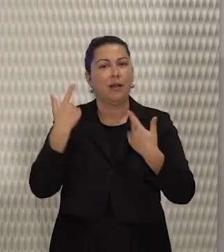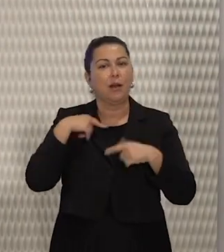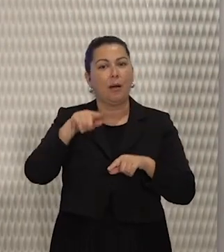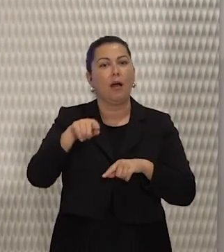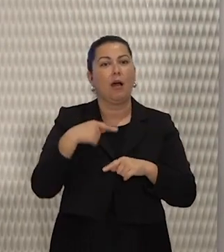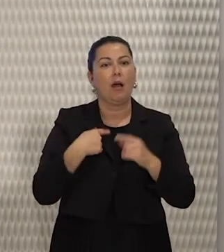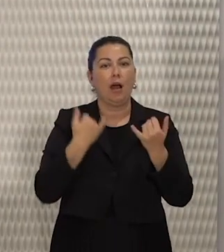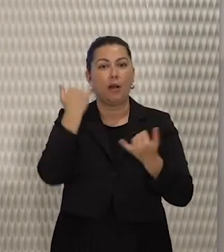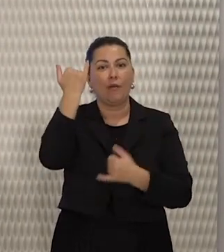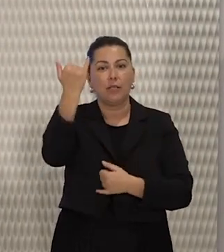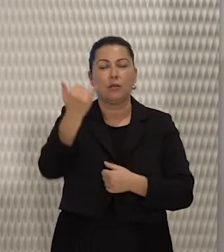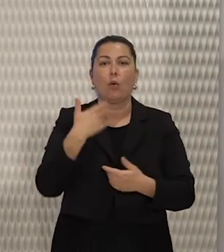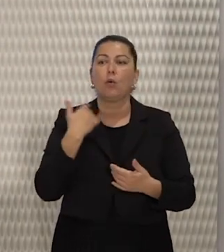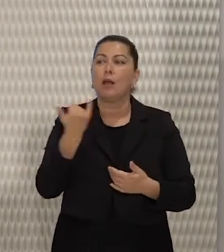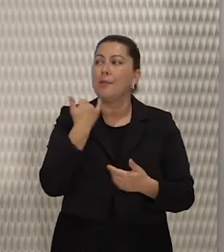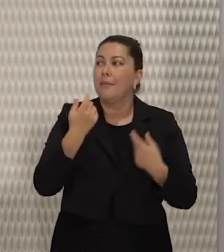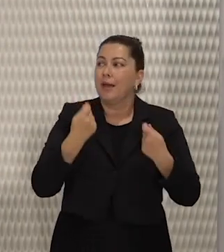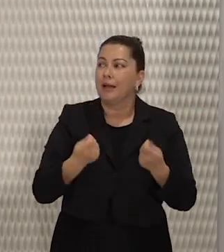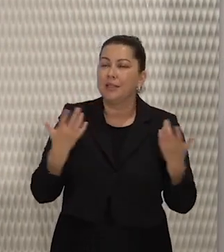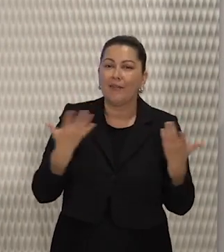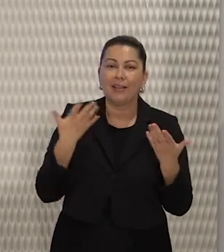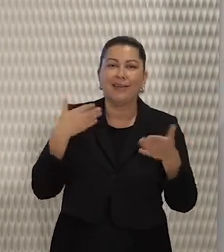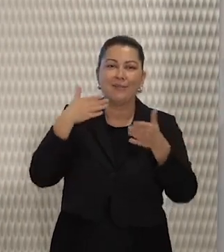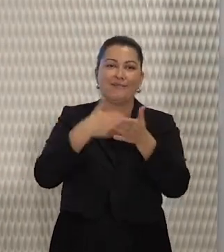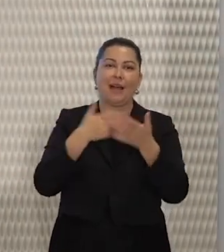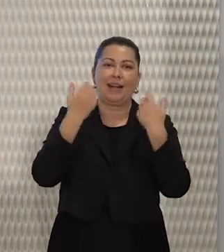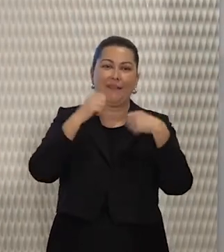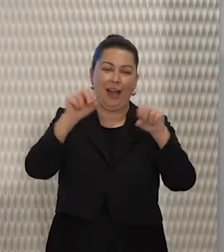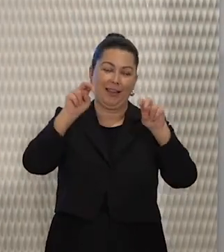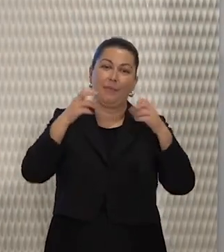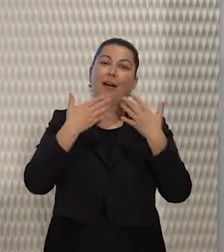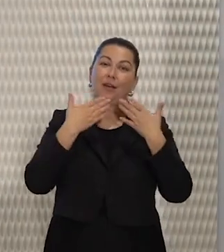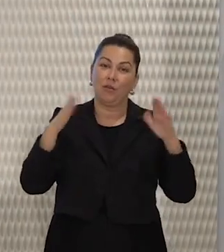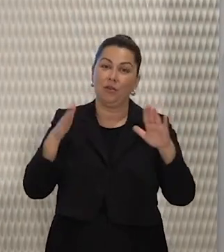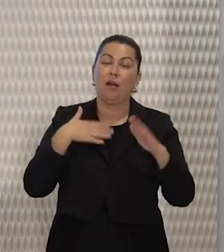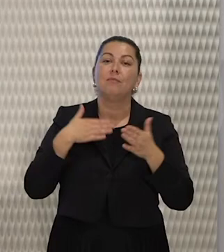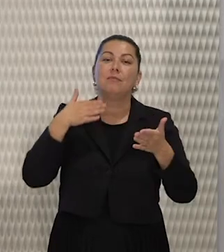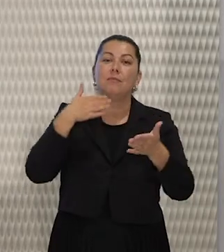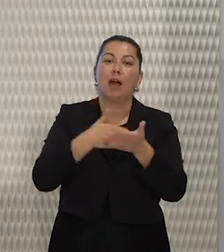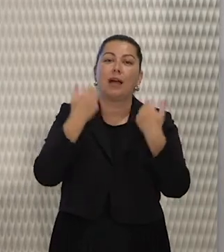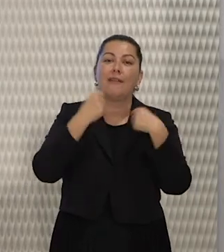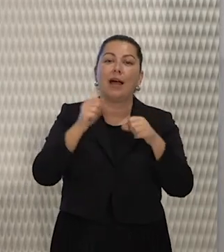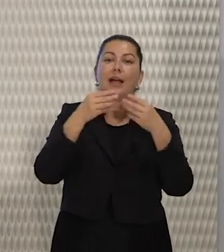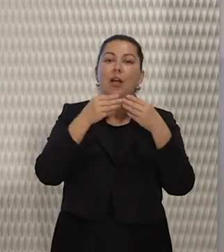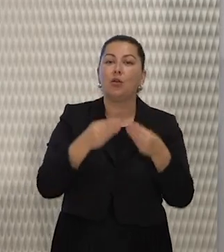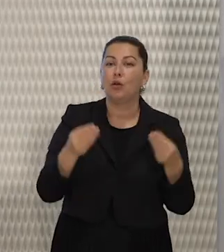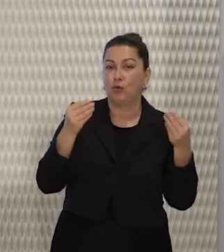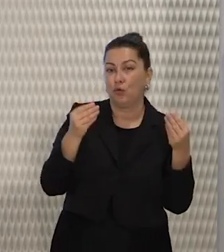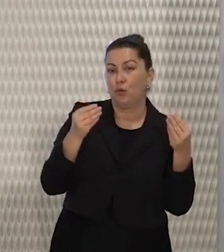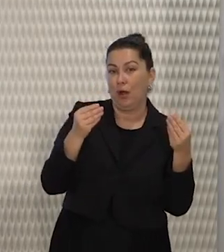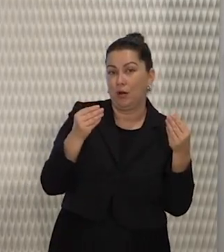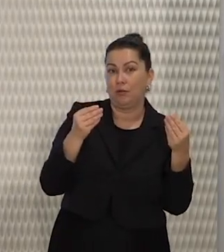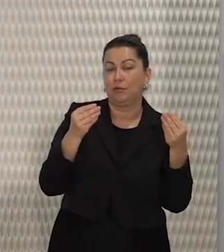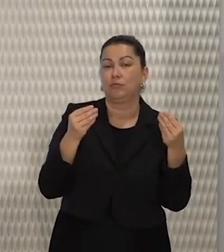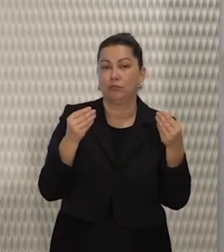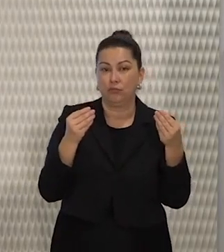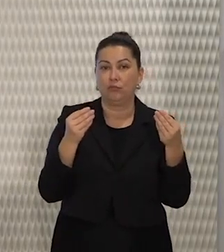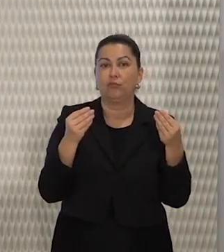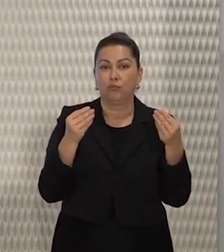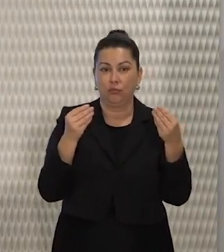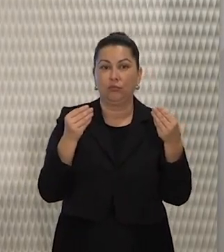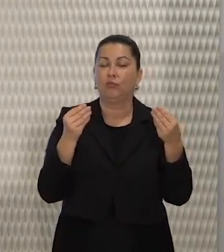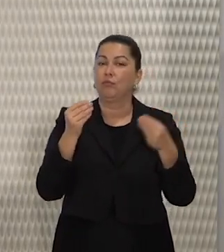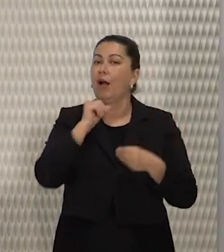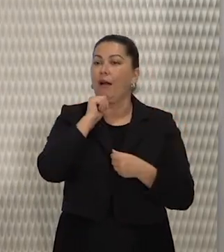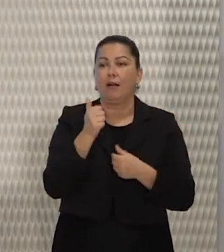steht immer wieder auch die Barrierefreiheit. Die Entwicklung von barrierefreien Lösungen ist